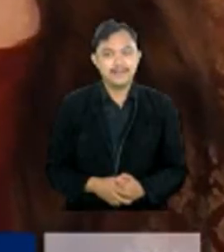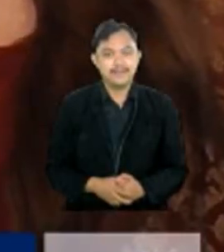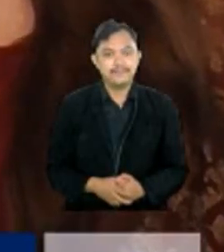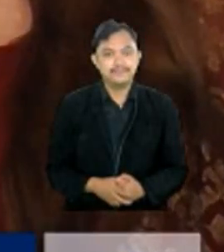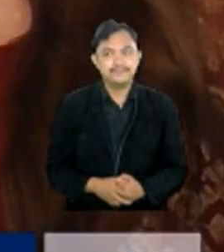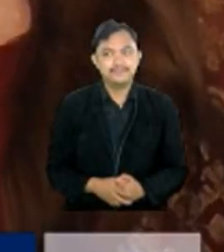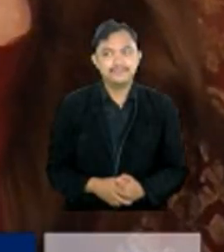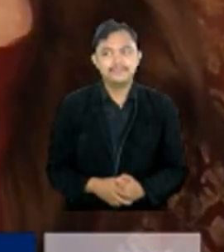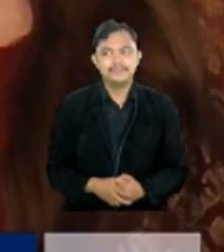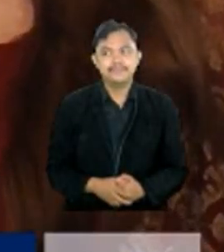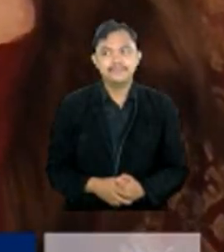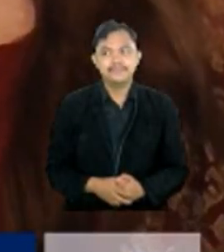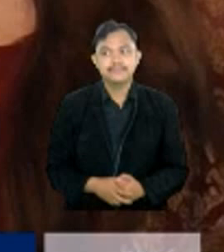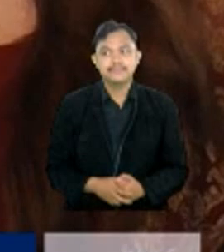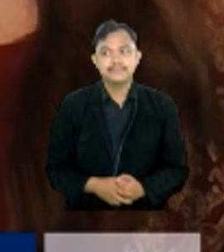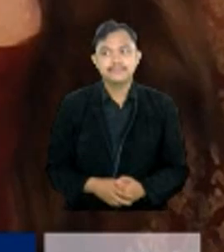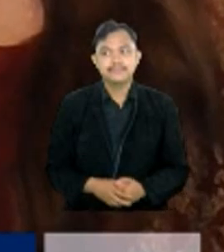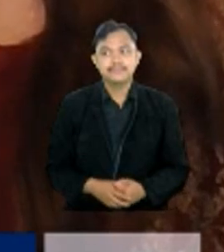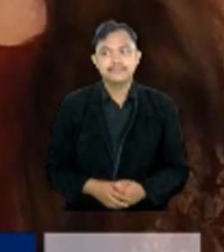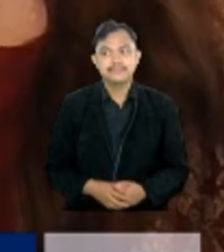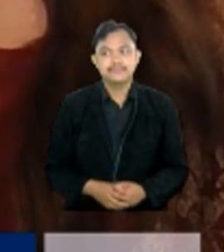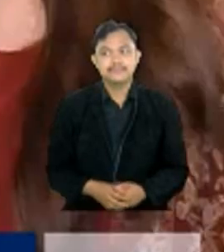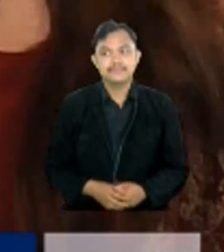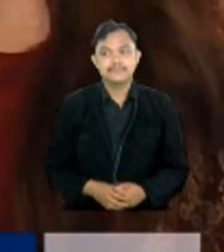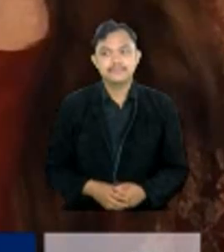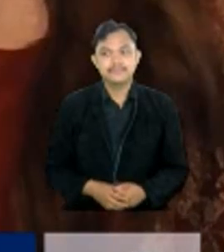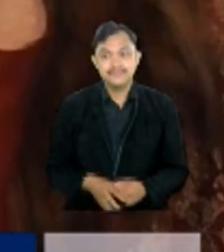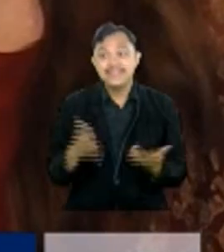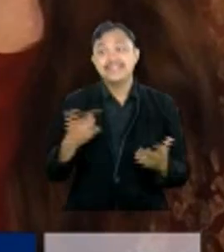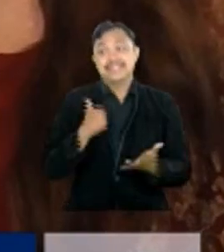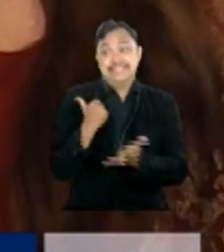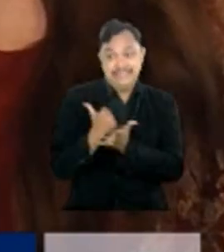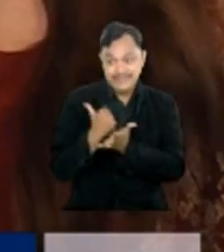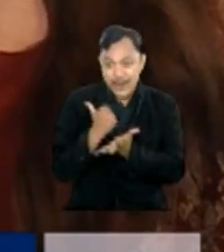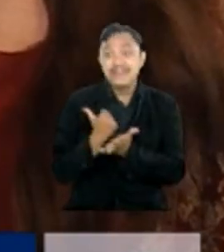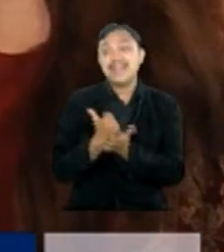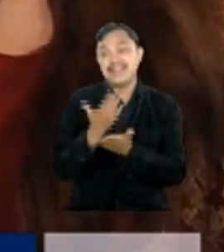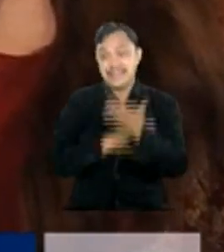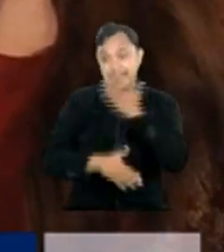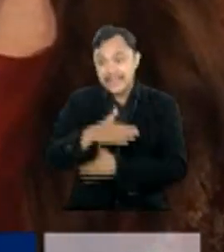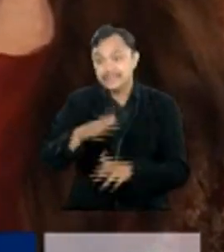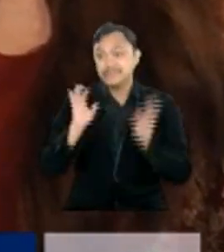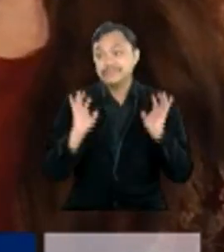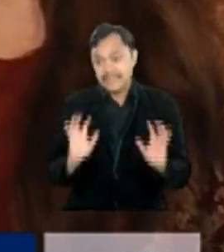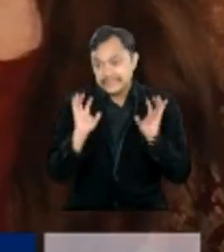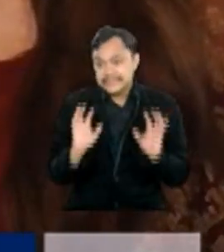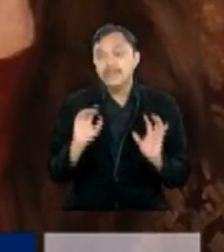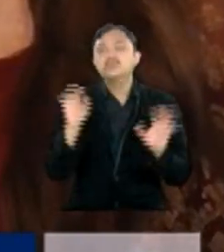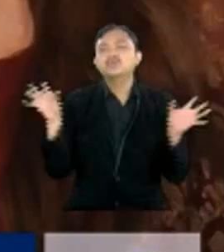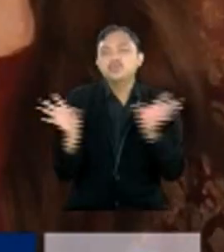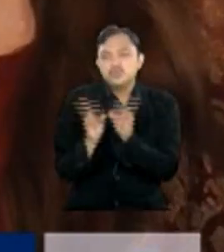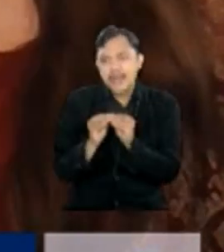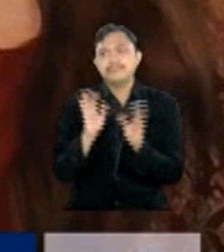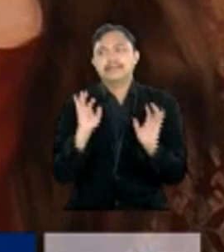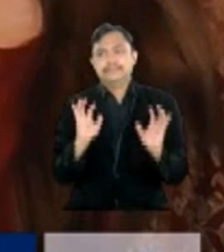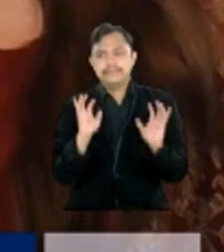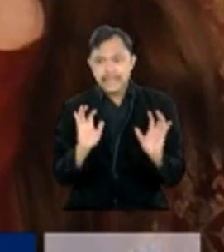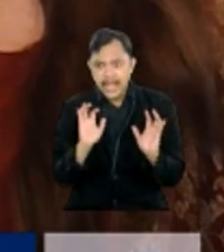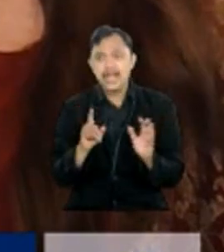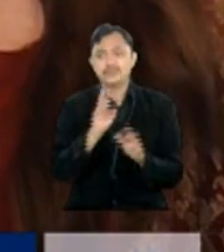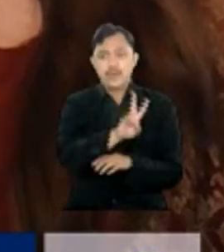Kita mengetahui bahwa banyak penyandang disabilitas yang menganggur. Jumlah penyandang disabilitas itu adalah 22 juta